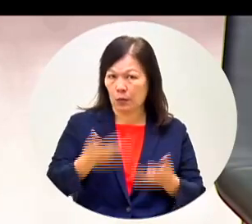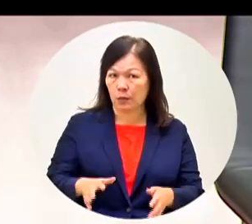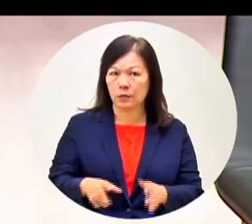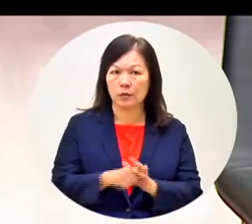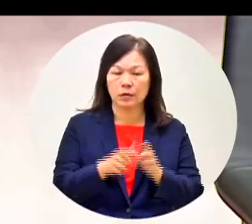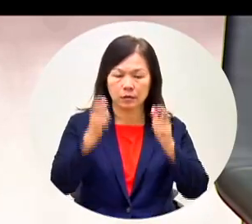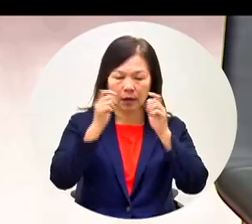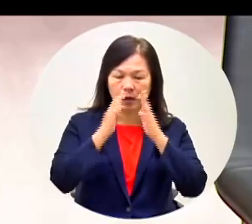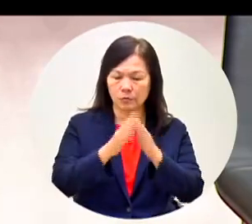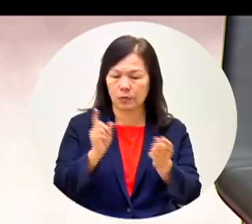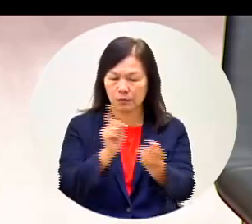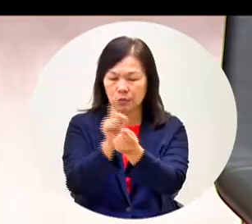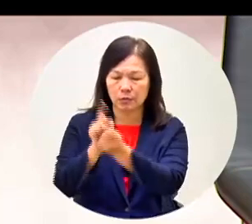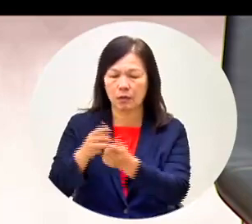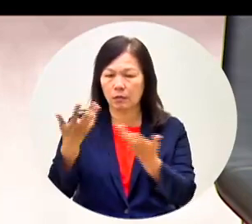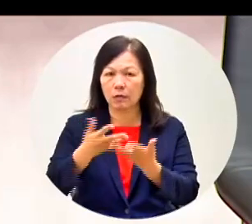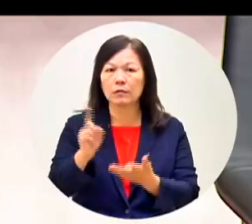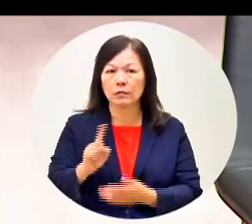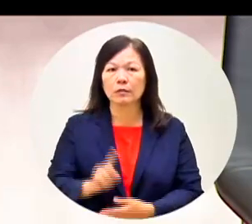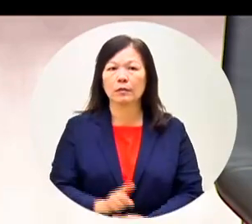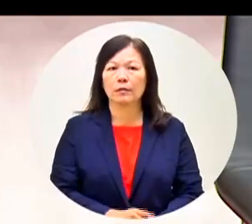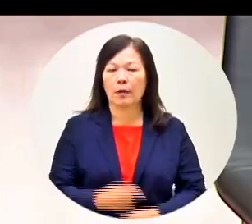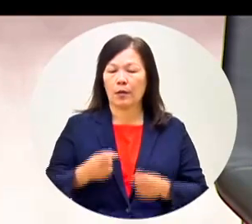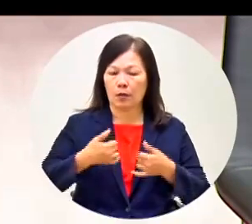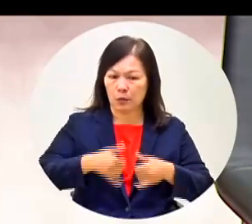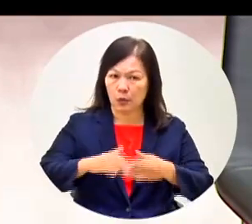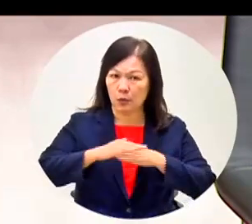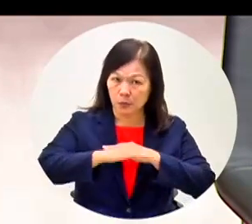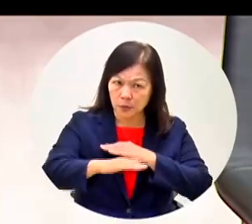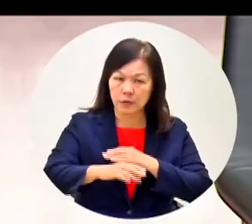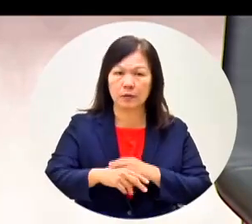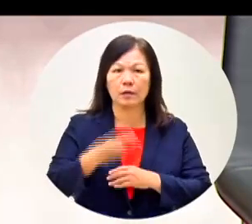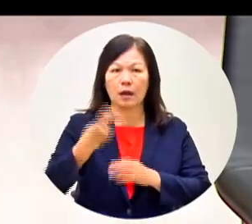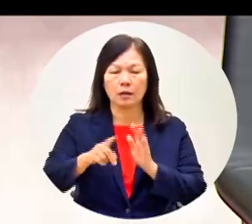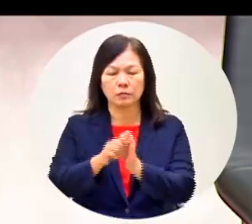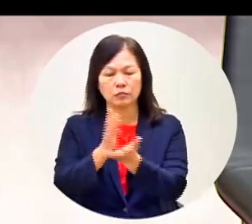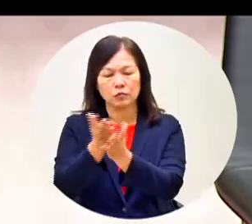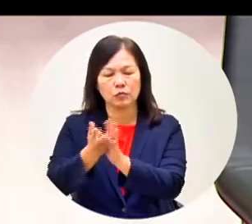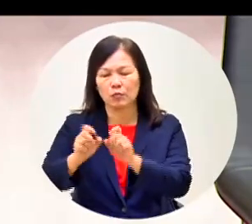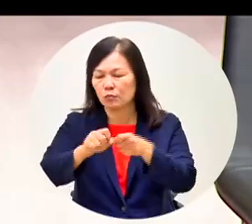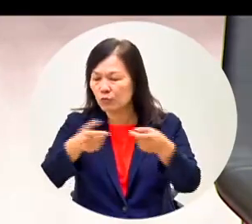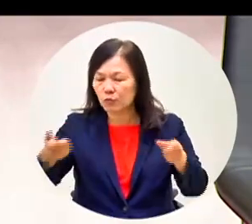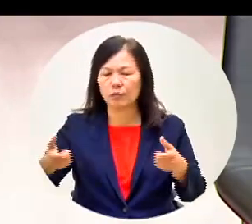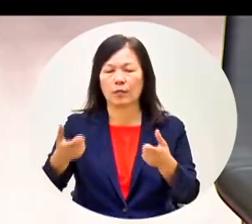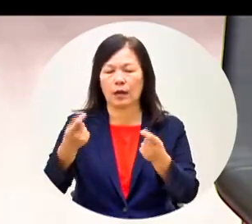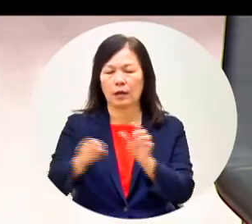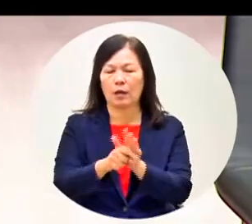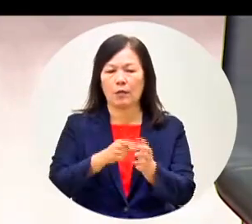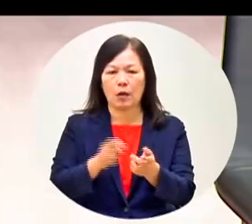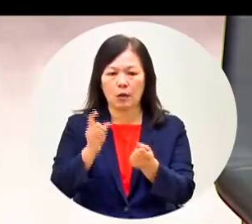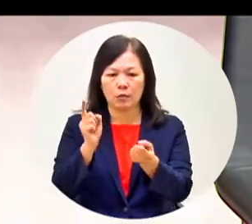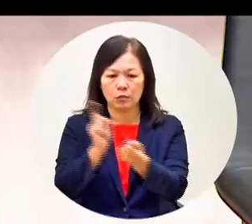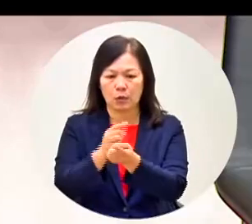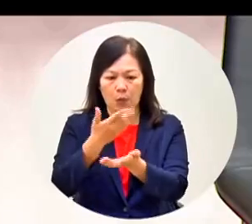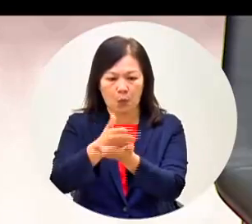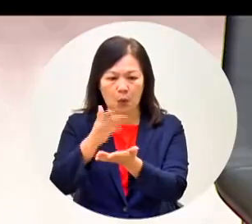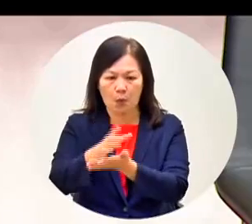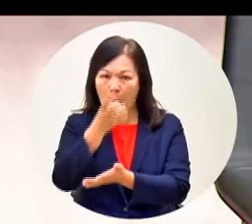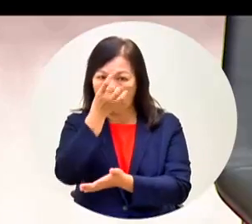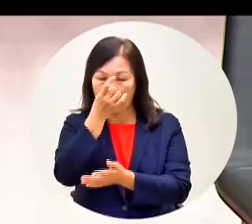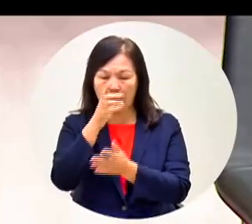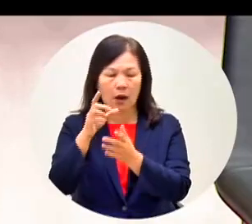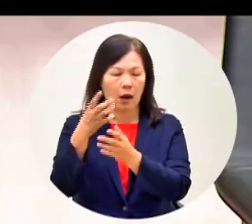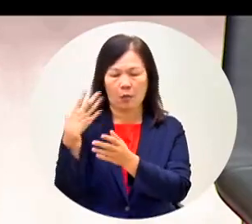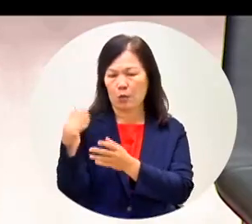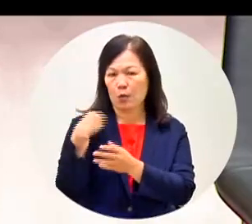管是路平或是其他种种一直没有办法解决的陈年的这些老问题，韩市长他并没有